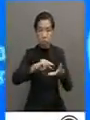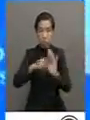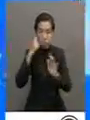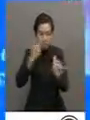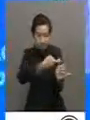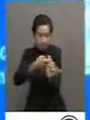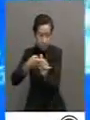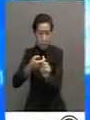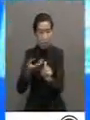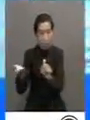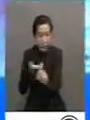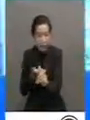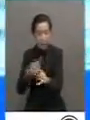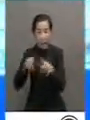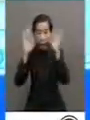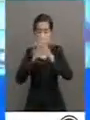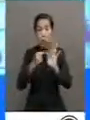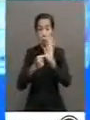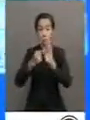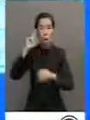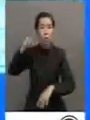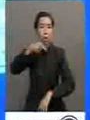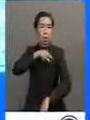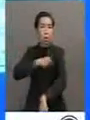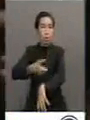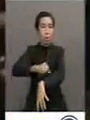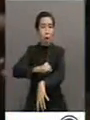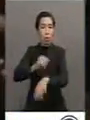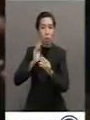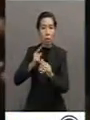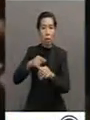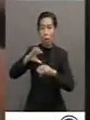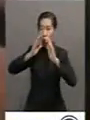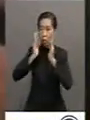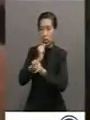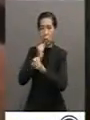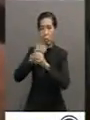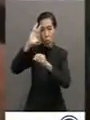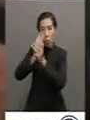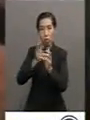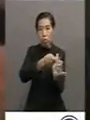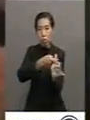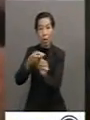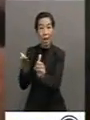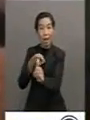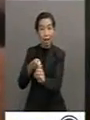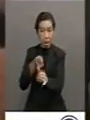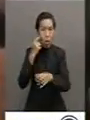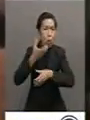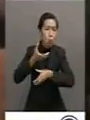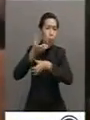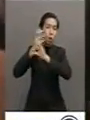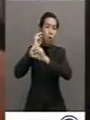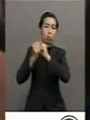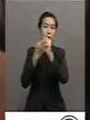ำพรางกรณีของคุณหญิงสุภักษรเป็นกรณีหนึ่งและมีเจ้าหน้าที่รัฐไปเกี่ยวข้องย้อนรอยไป10ปี